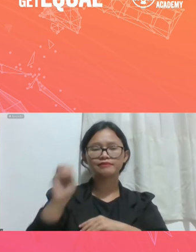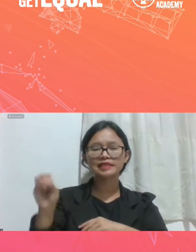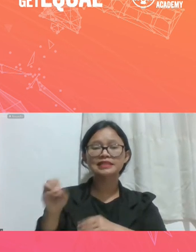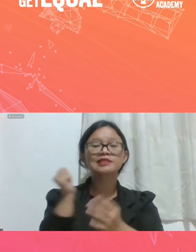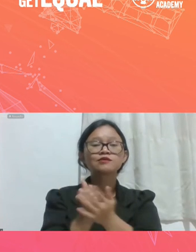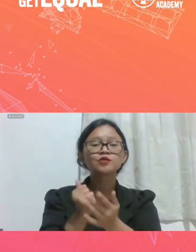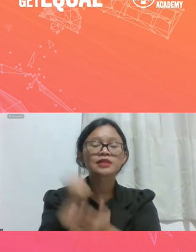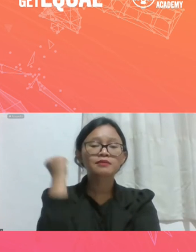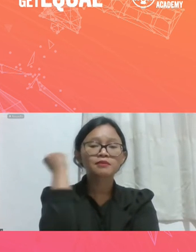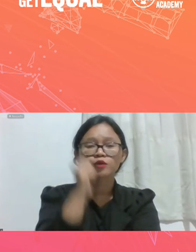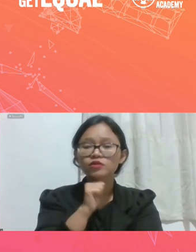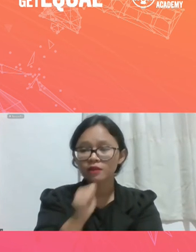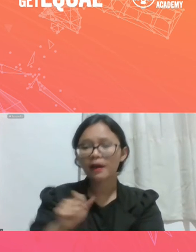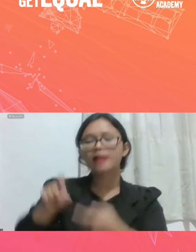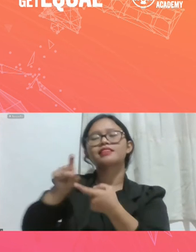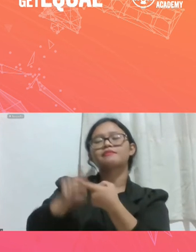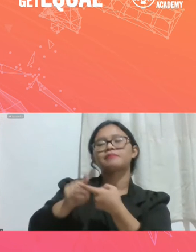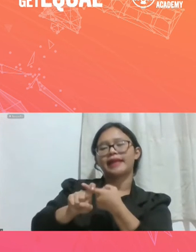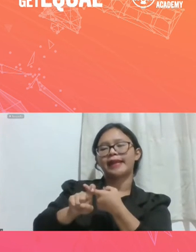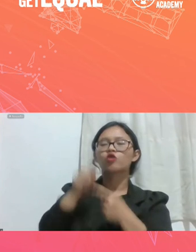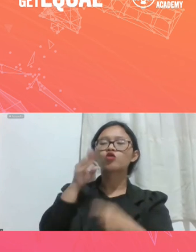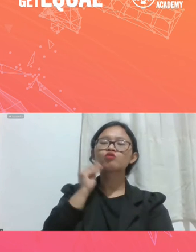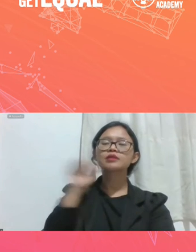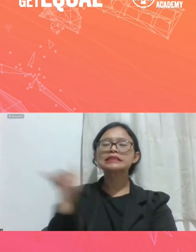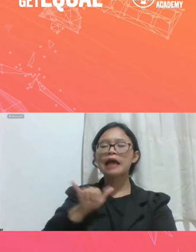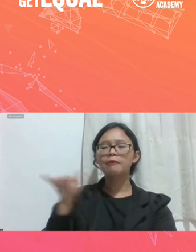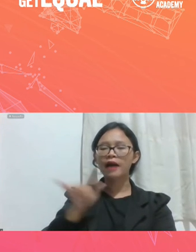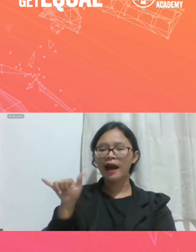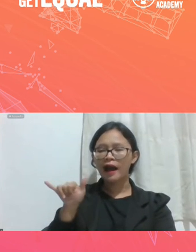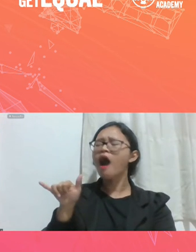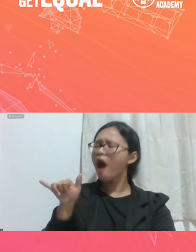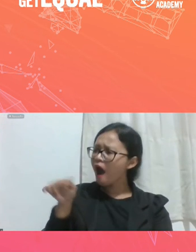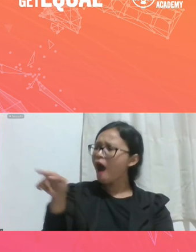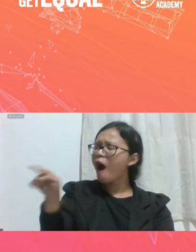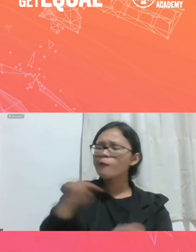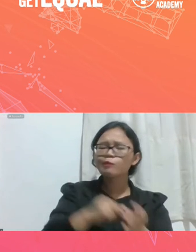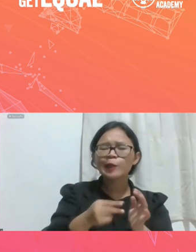teman atau sebaya. Jadi ini sangat relate dengan apa yang disampaikan oleh